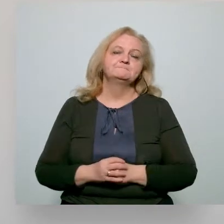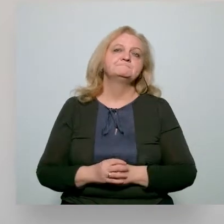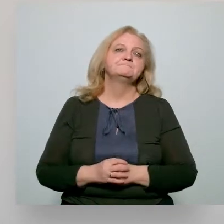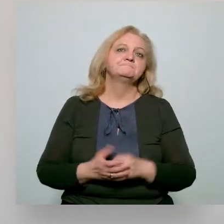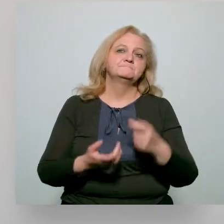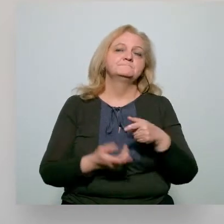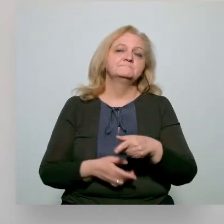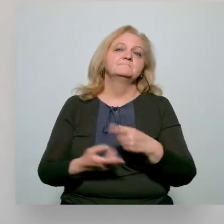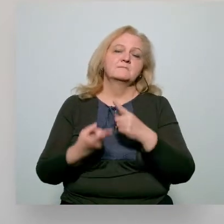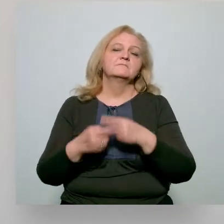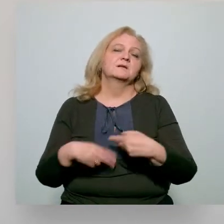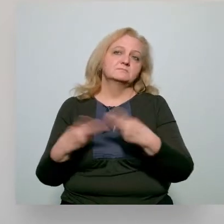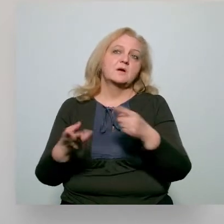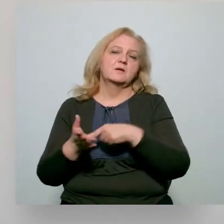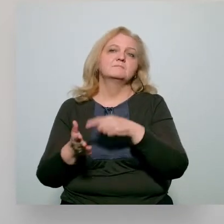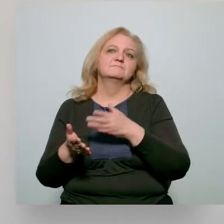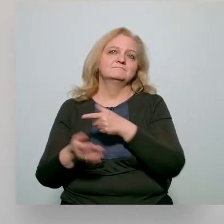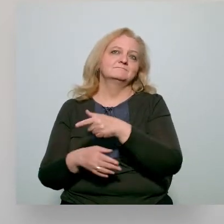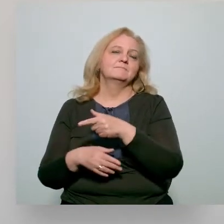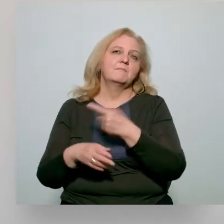przez politykę, także by jeszcze